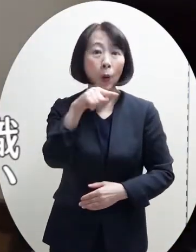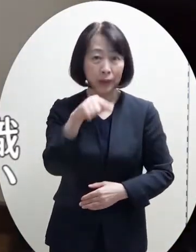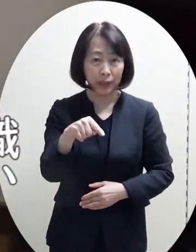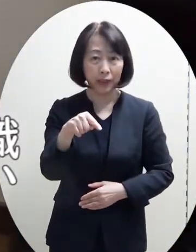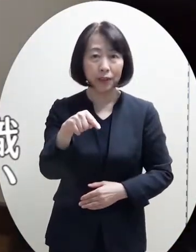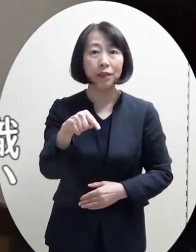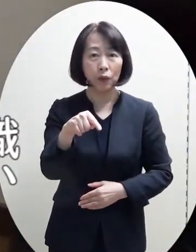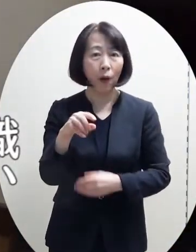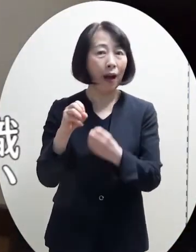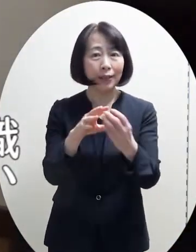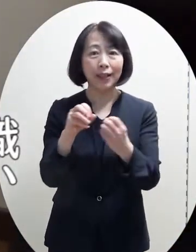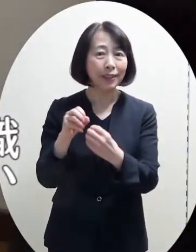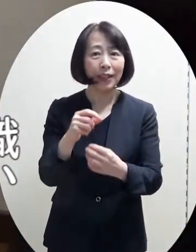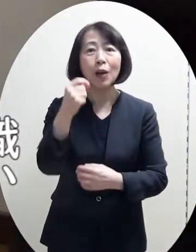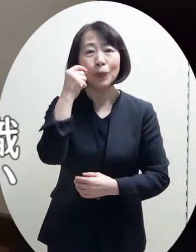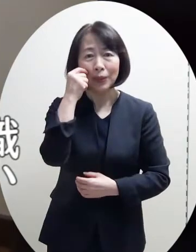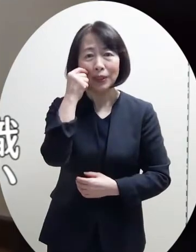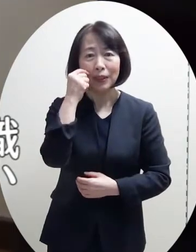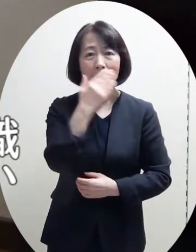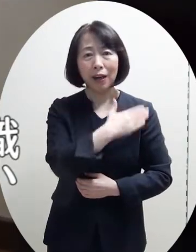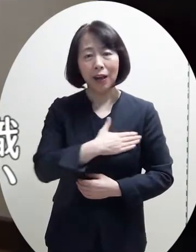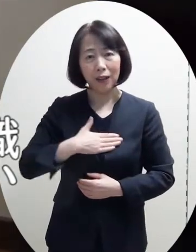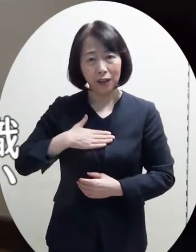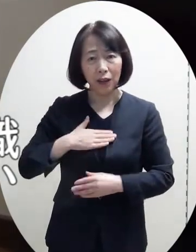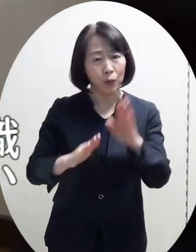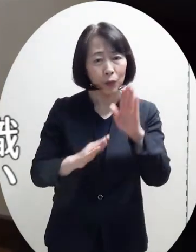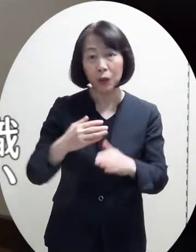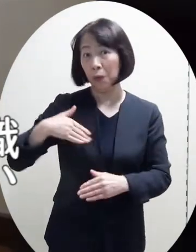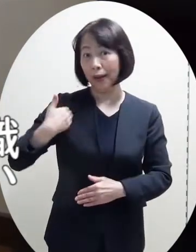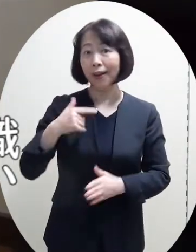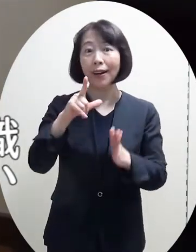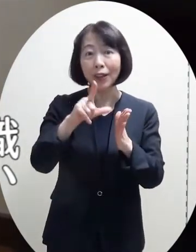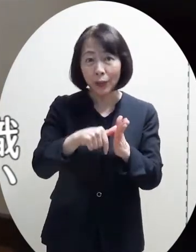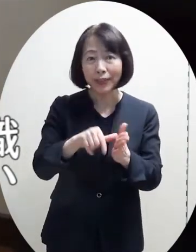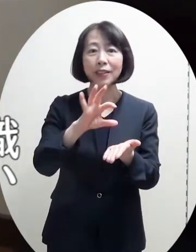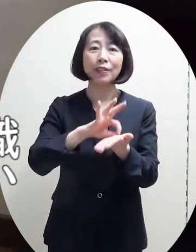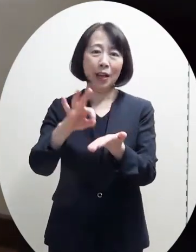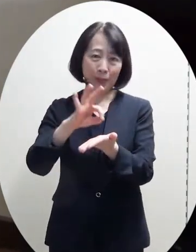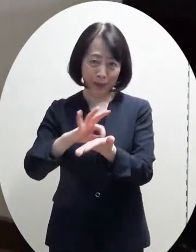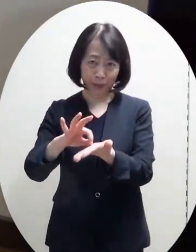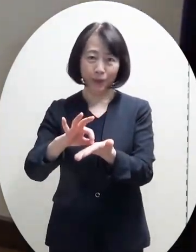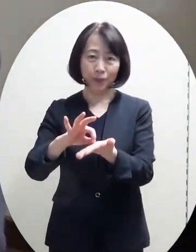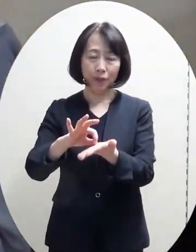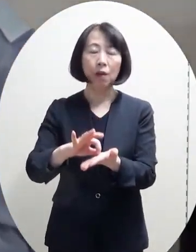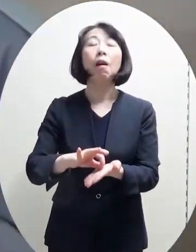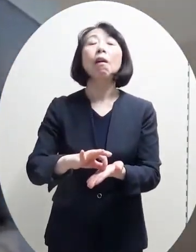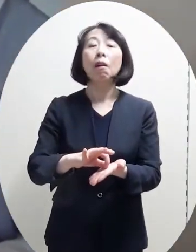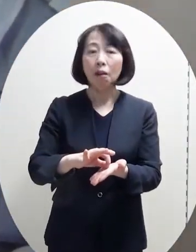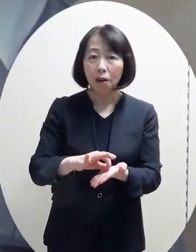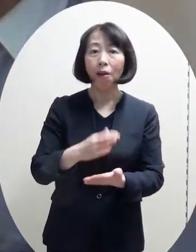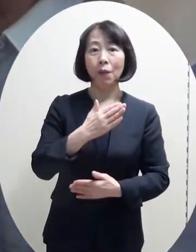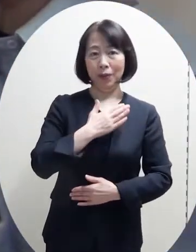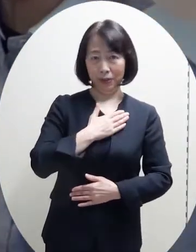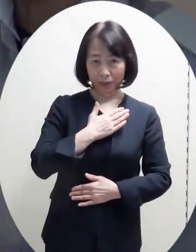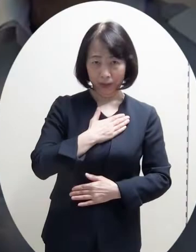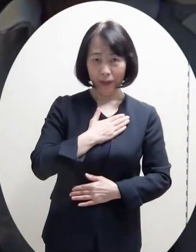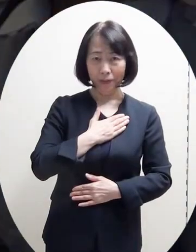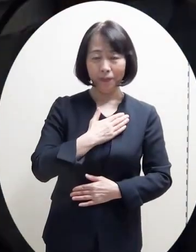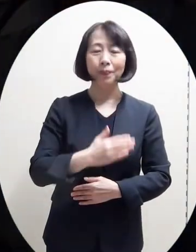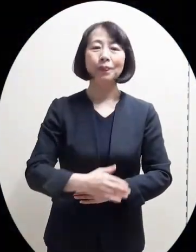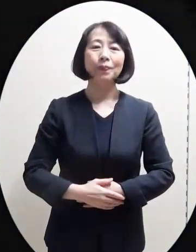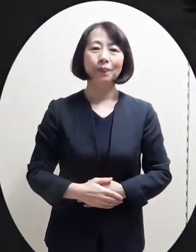意識が悪かったりして状況が把握できない場合に使用することが多いのです。 へえ、そうなんですね。